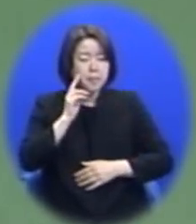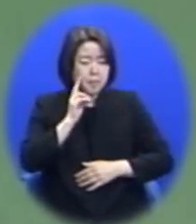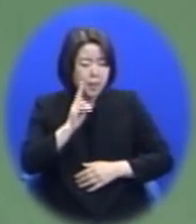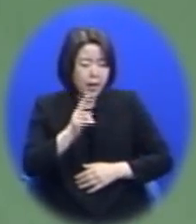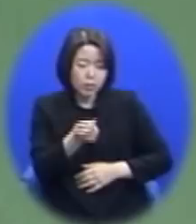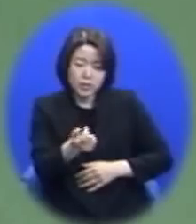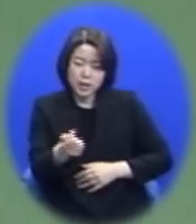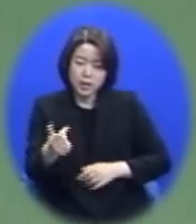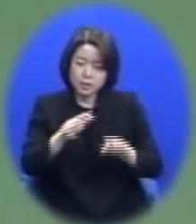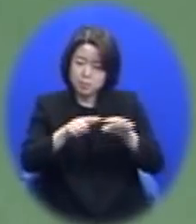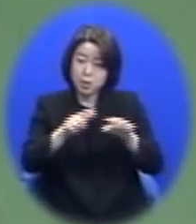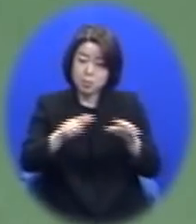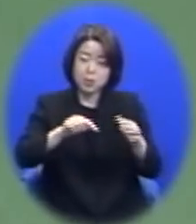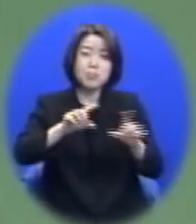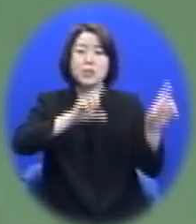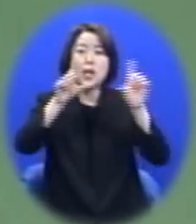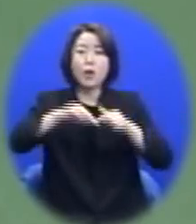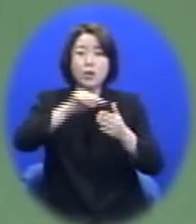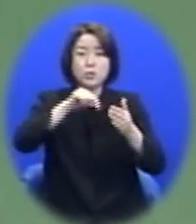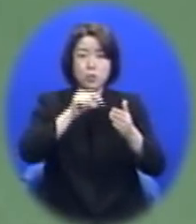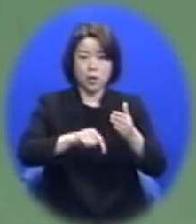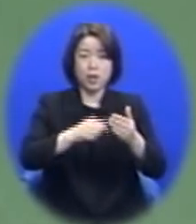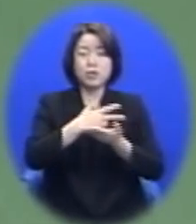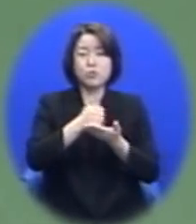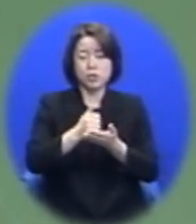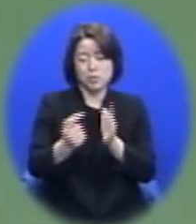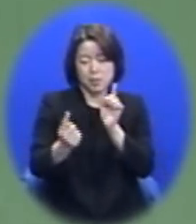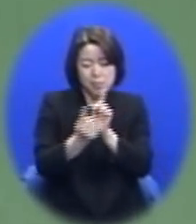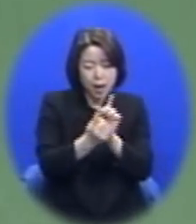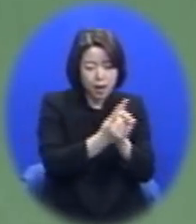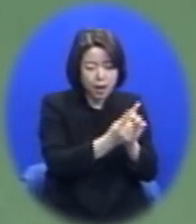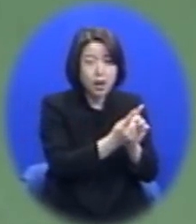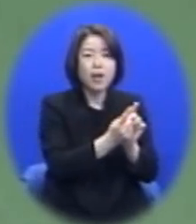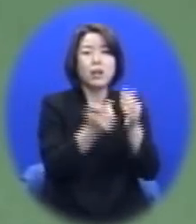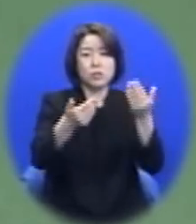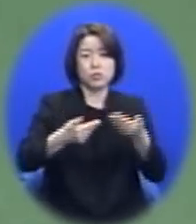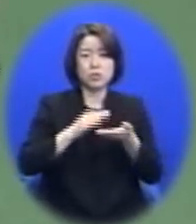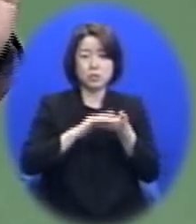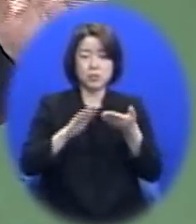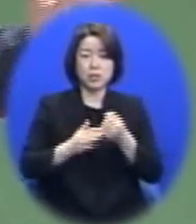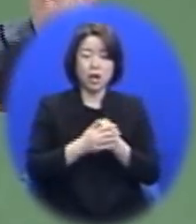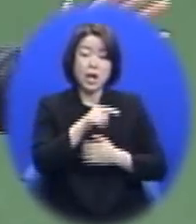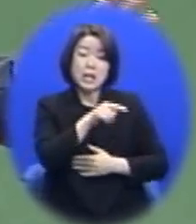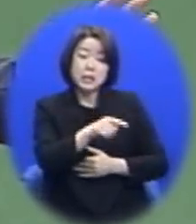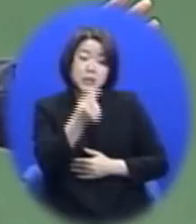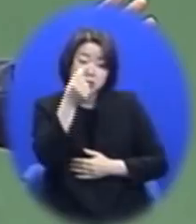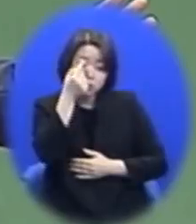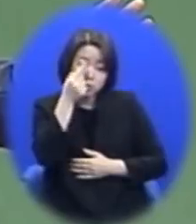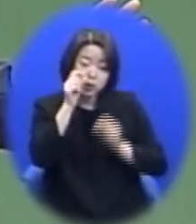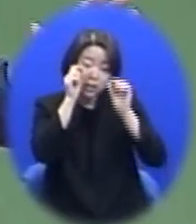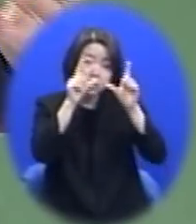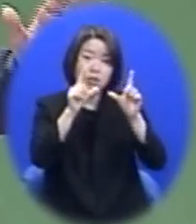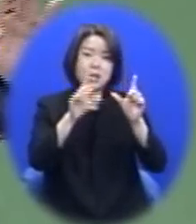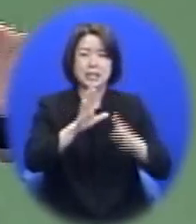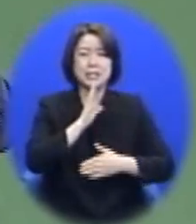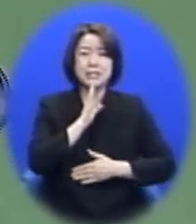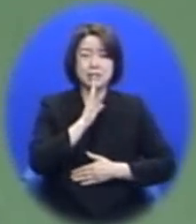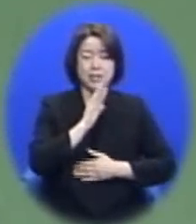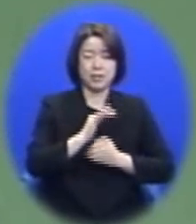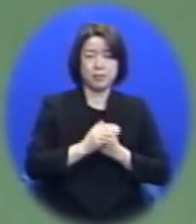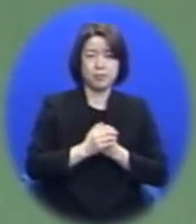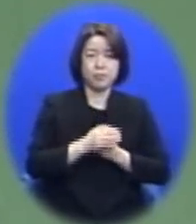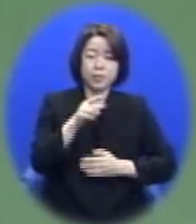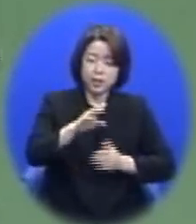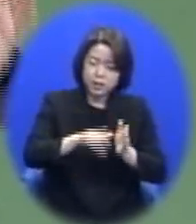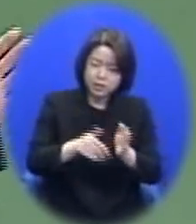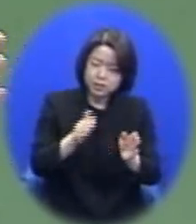순간에 주님은 우리를 만나주세요. 그 눈이 뜨여야 진짜예요. 그때부터